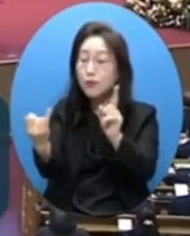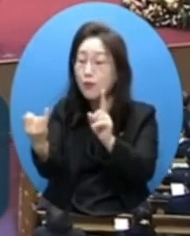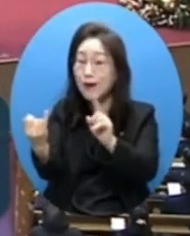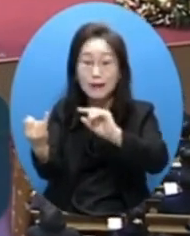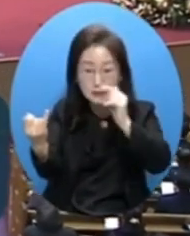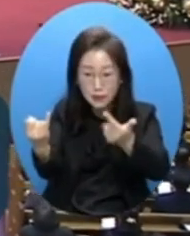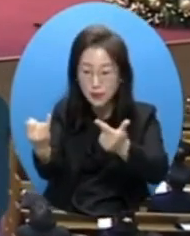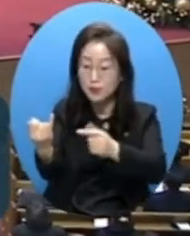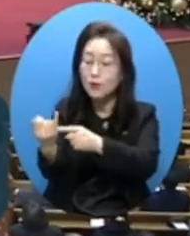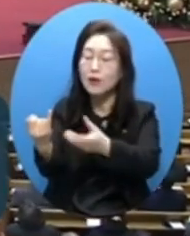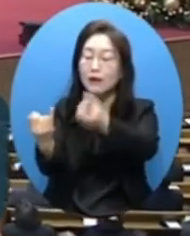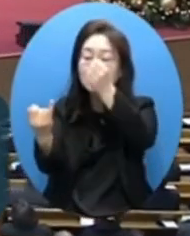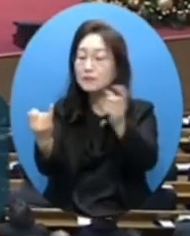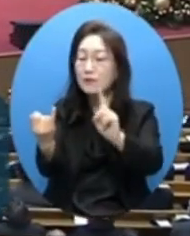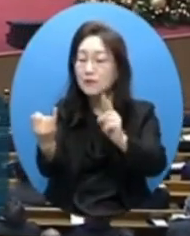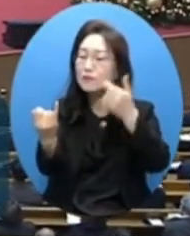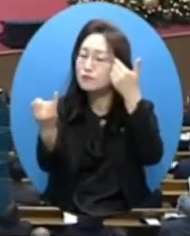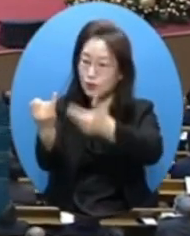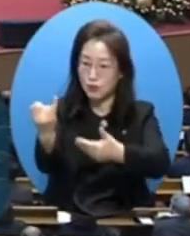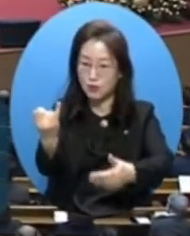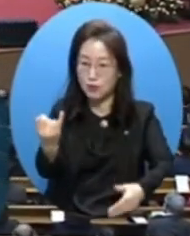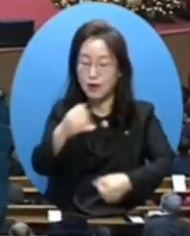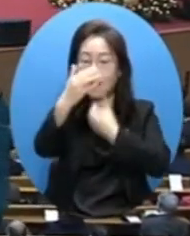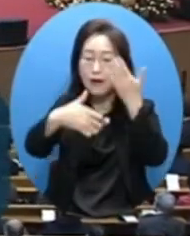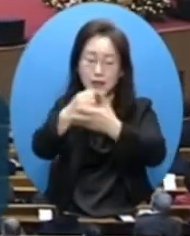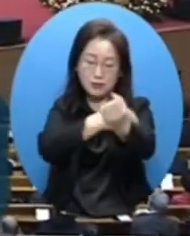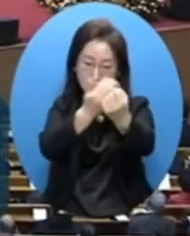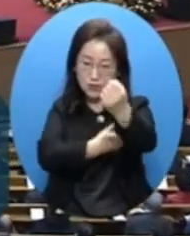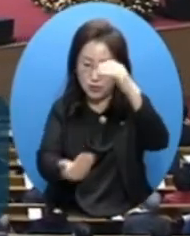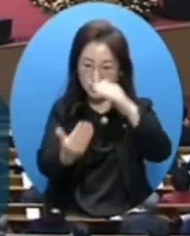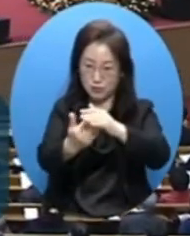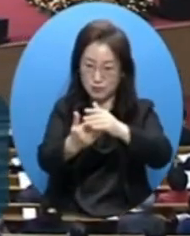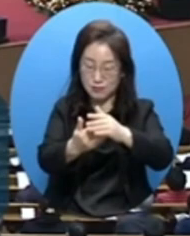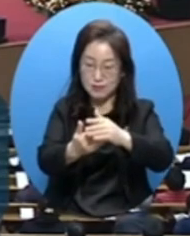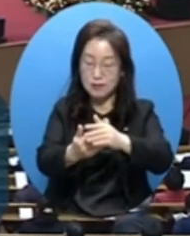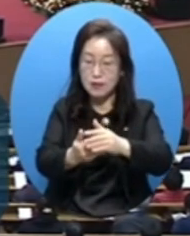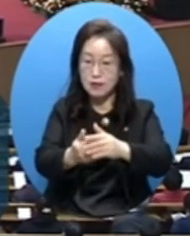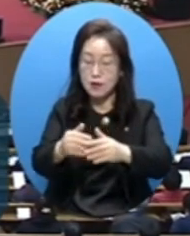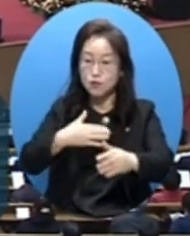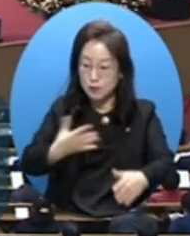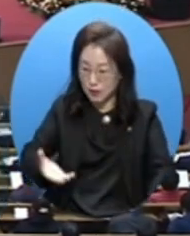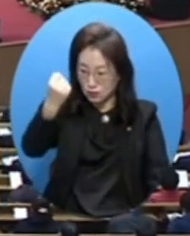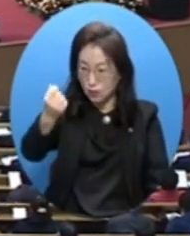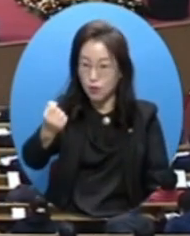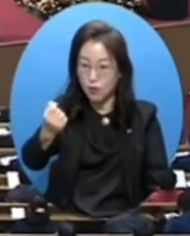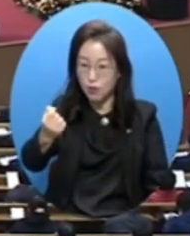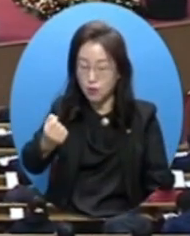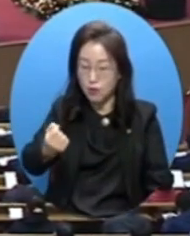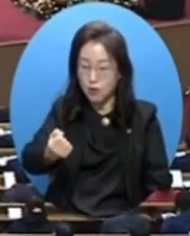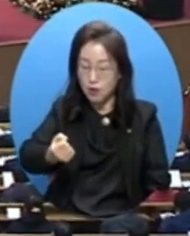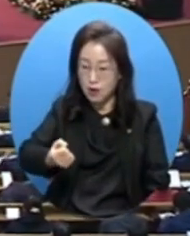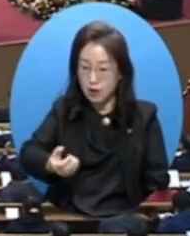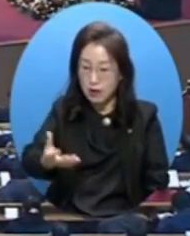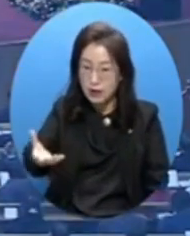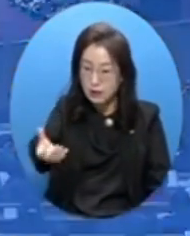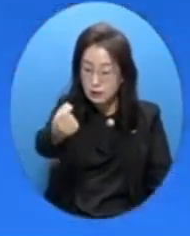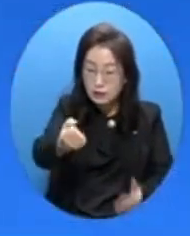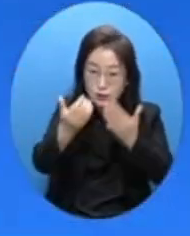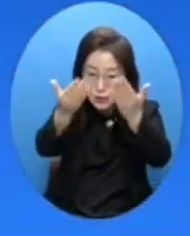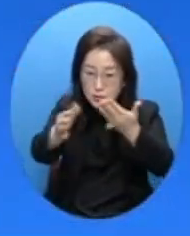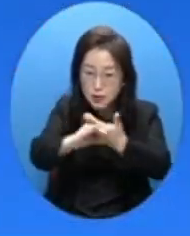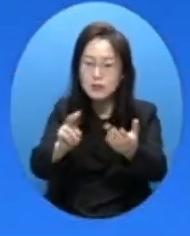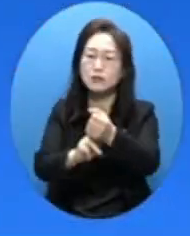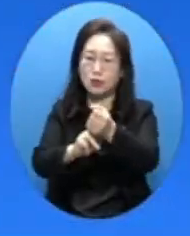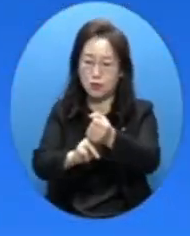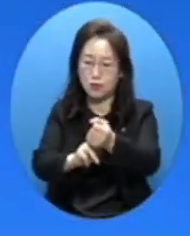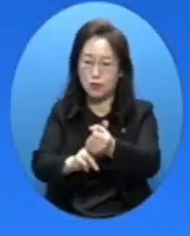것이 무엇이냐고 물으셨습니다. 하나님은 전지전능하시지만 우리가 갖고 있는 그 작은 것을 통하여 기적을 베푸시기를 원하시는 것입니다. 우리가 지금 갖고